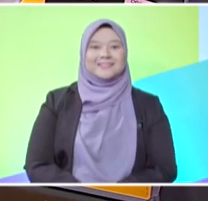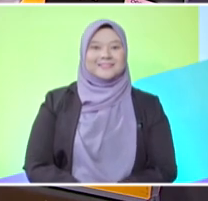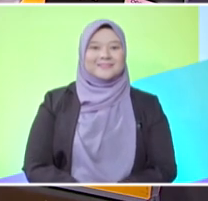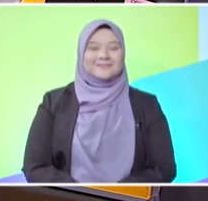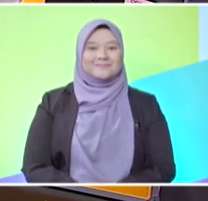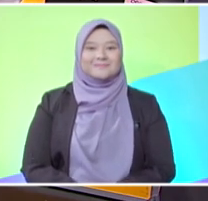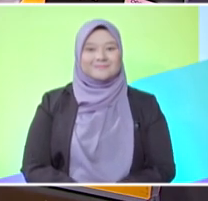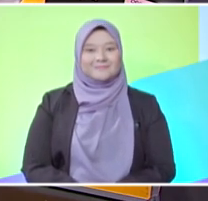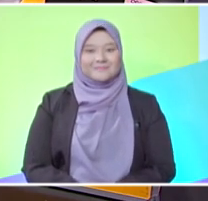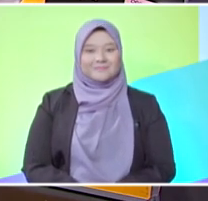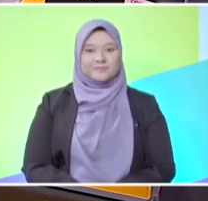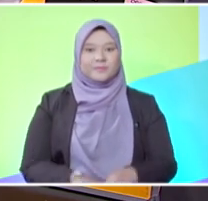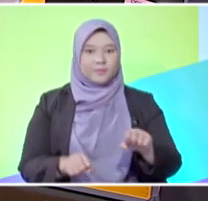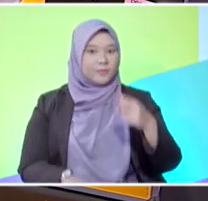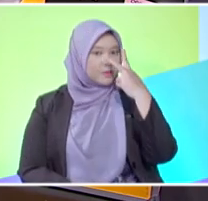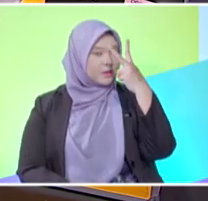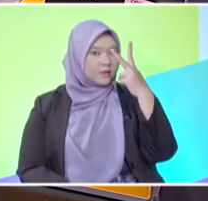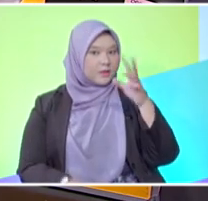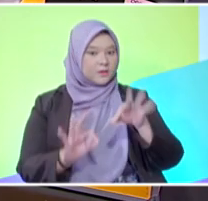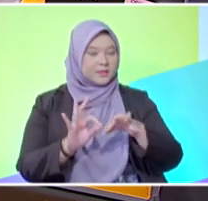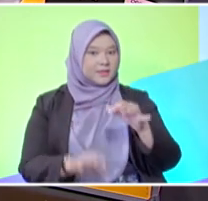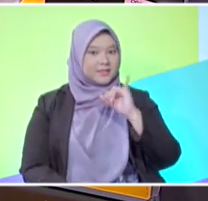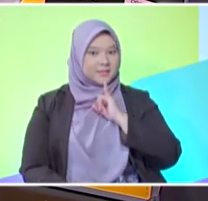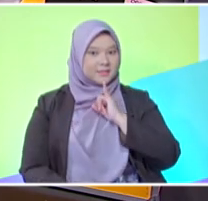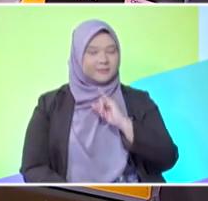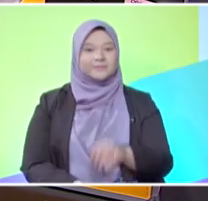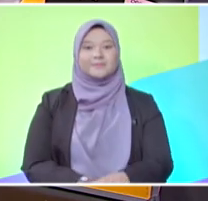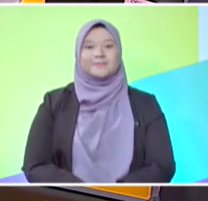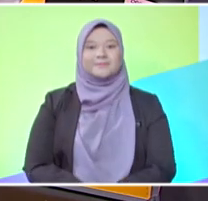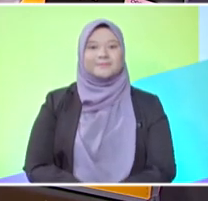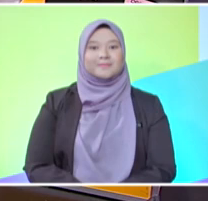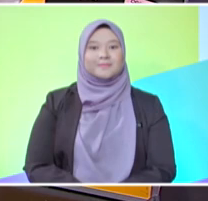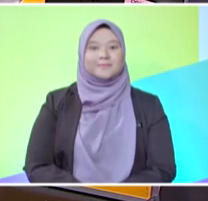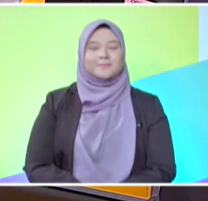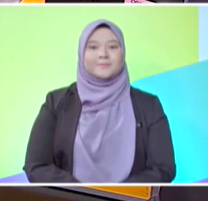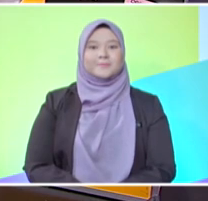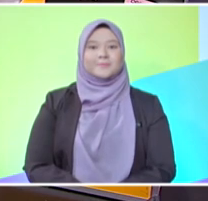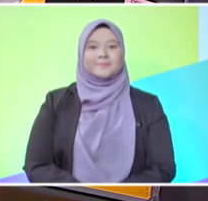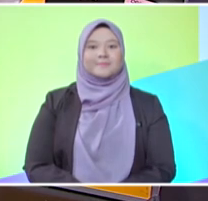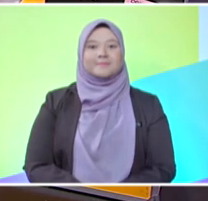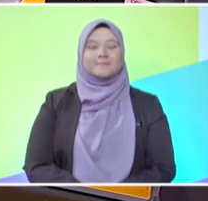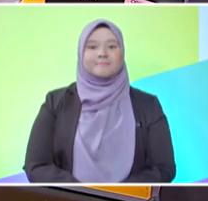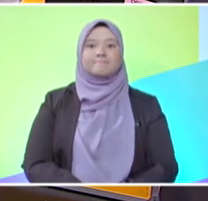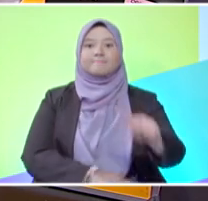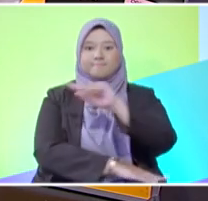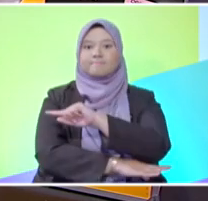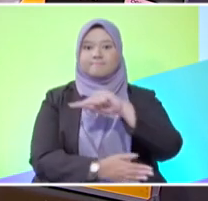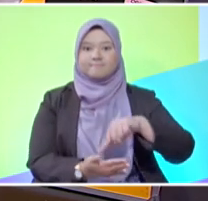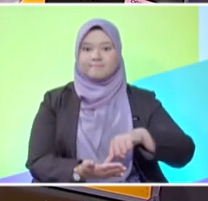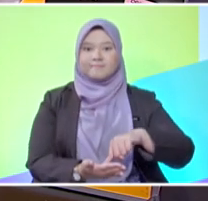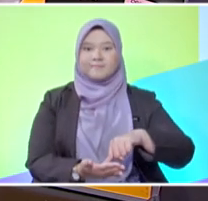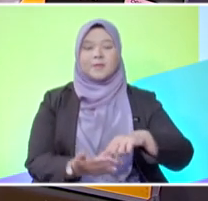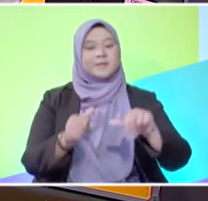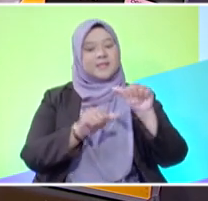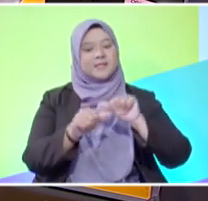bahasa isyarat yang ditunjukkan oleh Cikgu Lina kali tapi Cikgu untuk mata pelajaran sains awal pra sekolah Sebenarnya apa yang kita